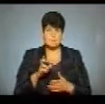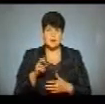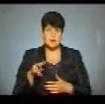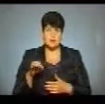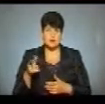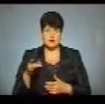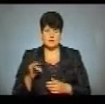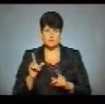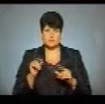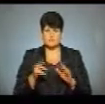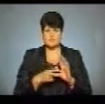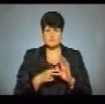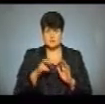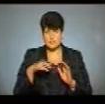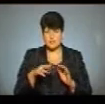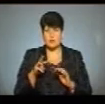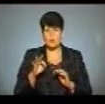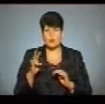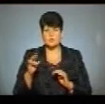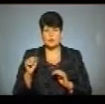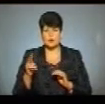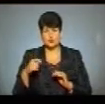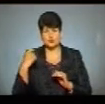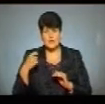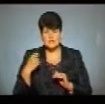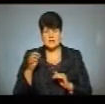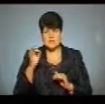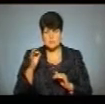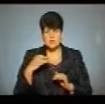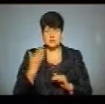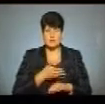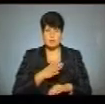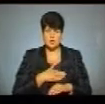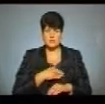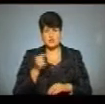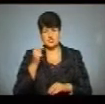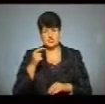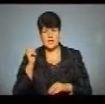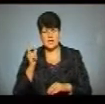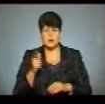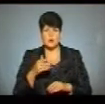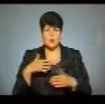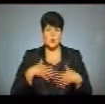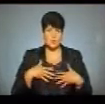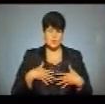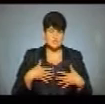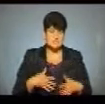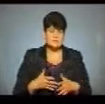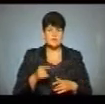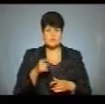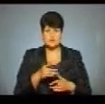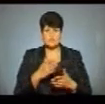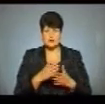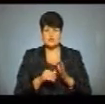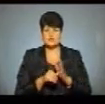Хлопець відвідав 7 країн – це Монако, Туреччина, Німеччина, Польща, Чехія, Грузія та Греція. Його сторінка в Інстаграмі має понад 6